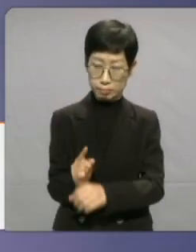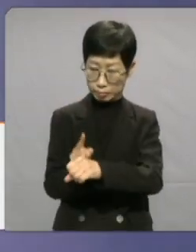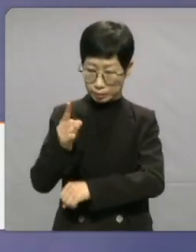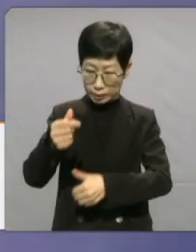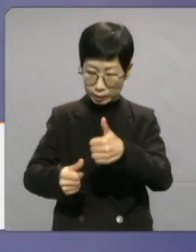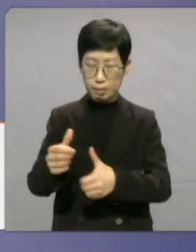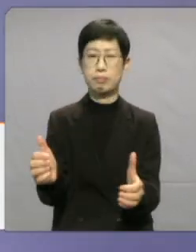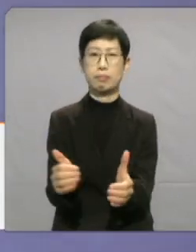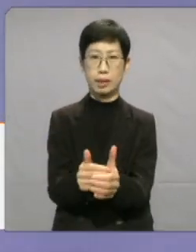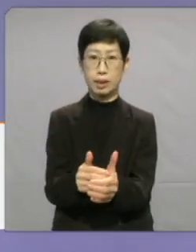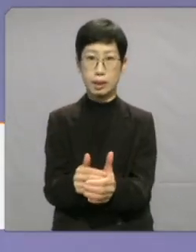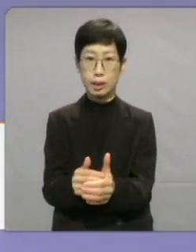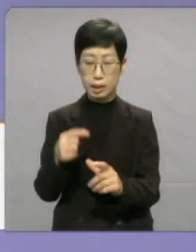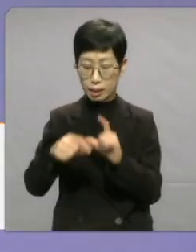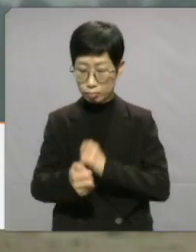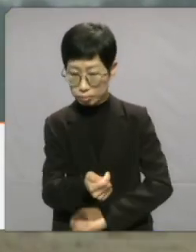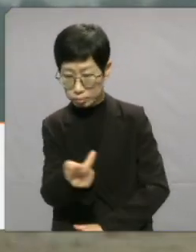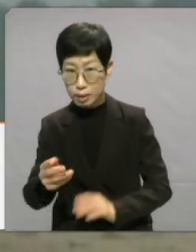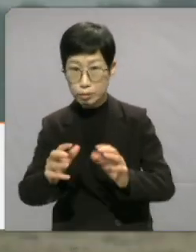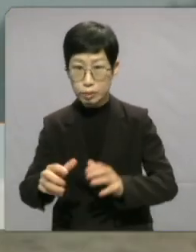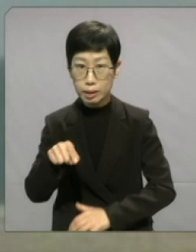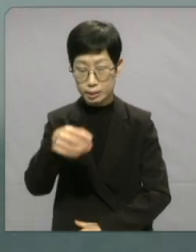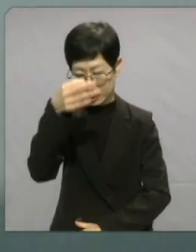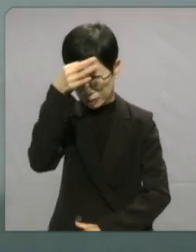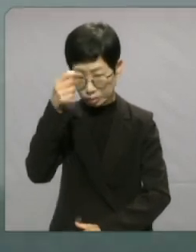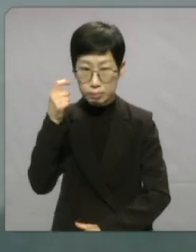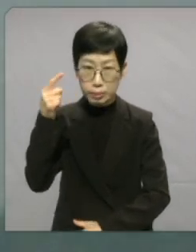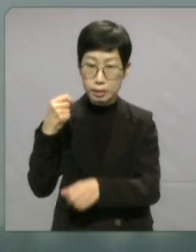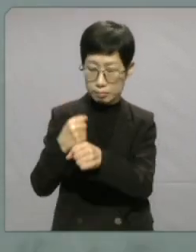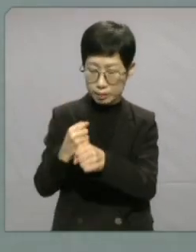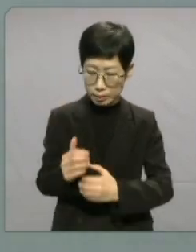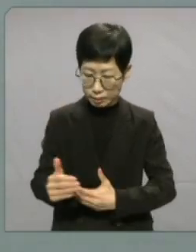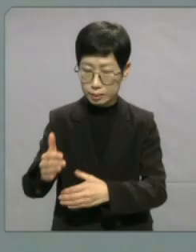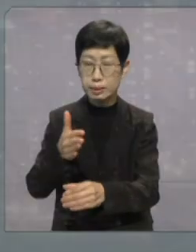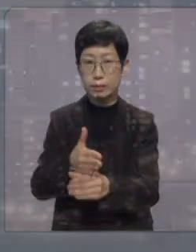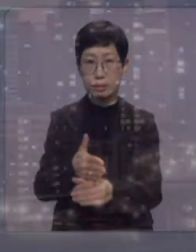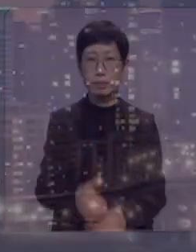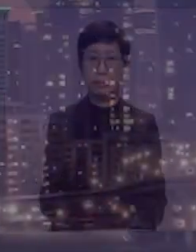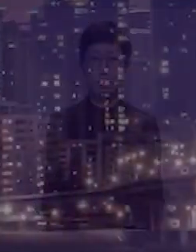발사를 했고 일부 다른 국가들도 해당 기술을 개발하고 있는 것으로 알려졌습니다.